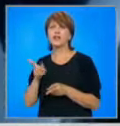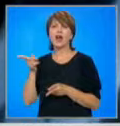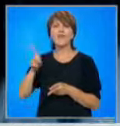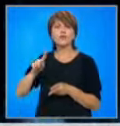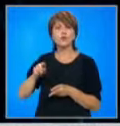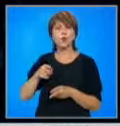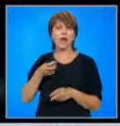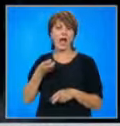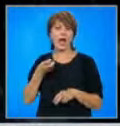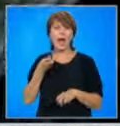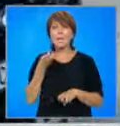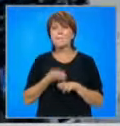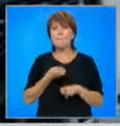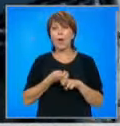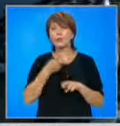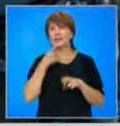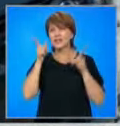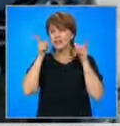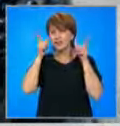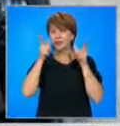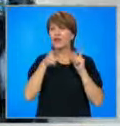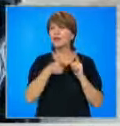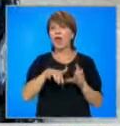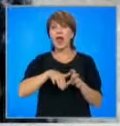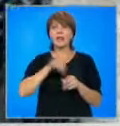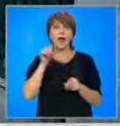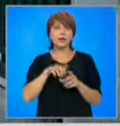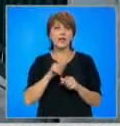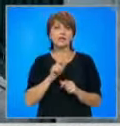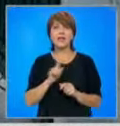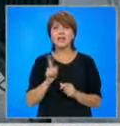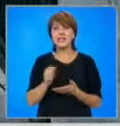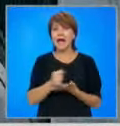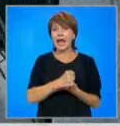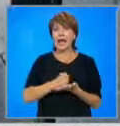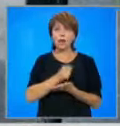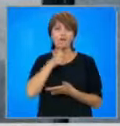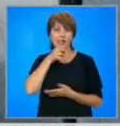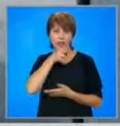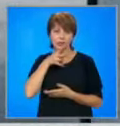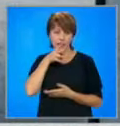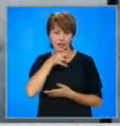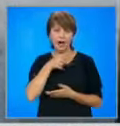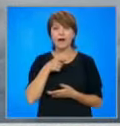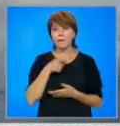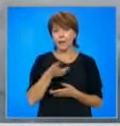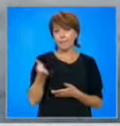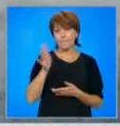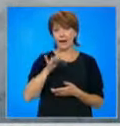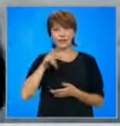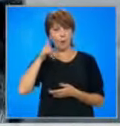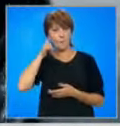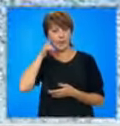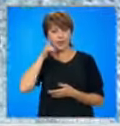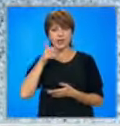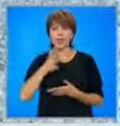в двете клиники отказват да поемат ангажимента, защото до сега не са лекували щъркели. Затова тя отново се обажда в РИОСВ. Обяснили,